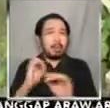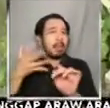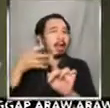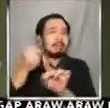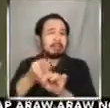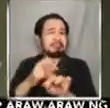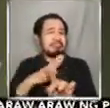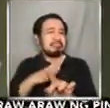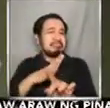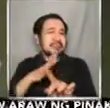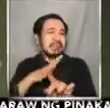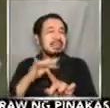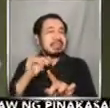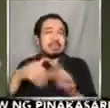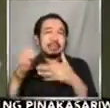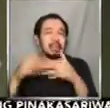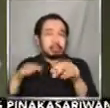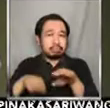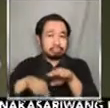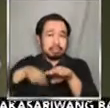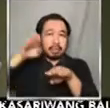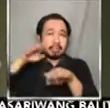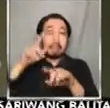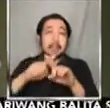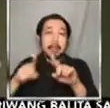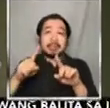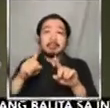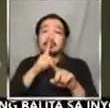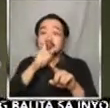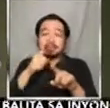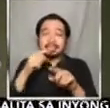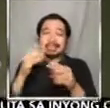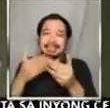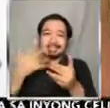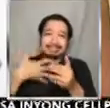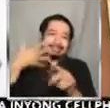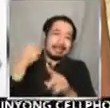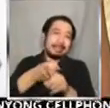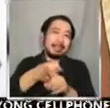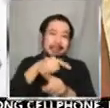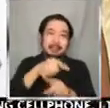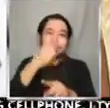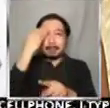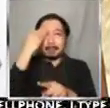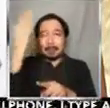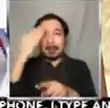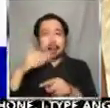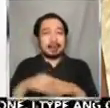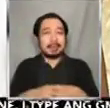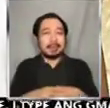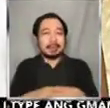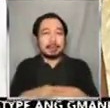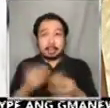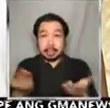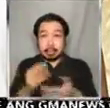tubig mula sa dam. Pero hindi nga raw libre sa baha ang mababang bayan ng Bulacan. Sa Bustos, wala naman.